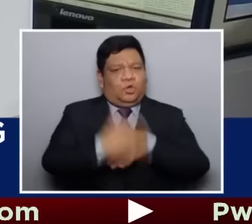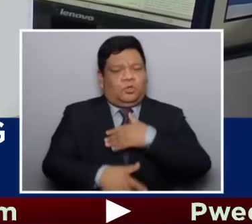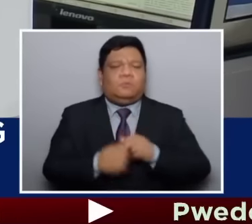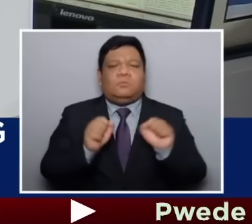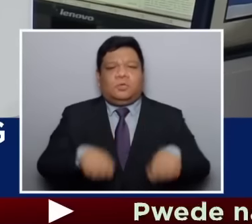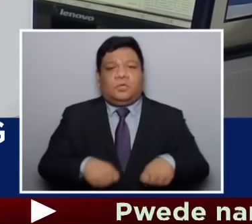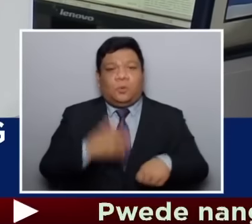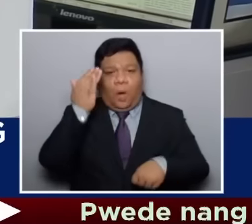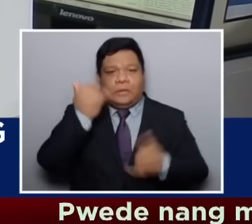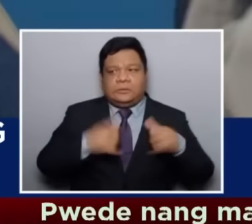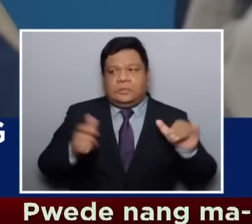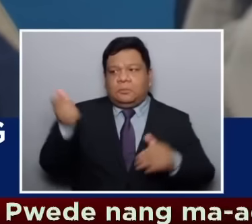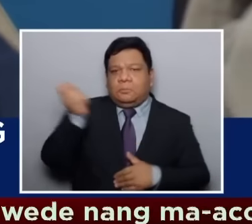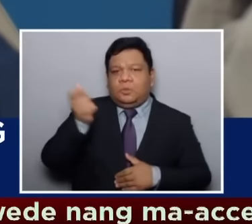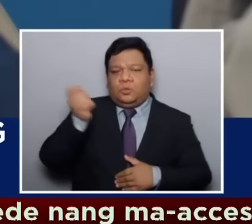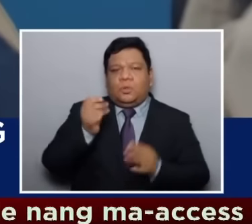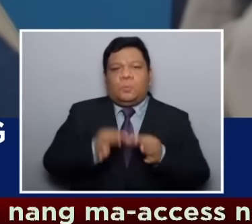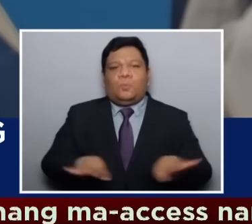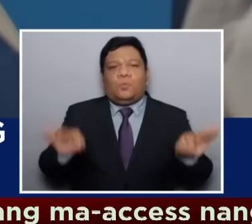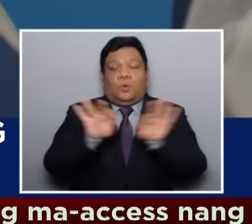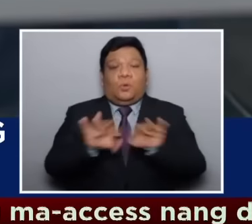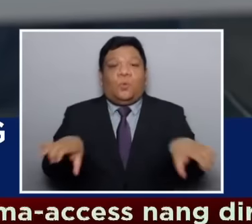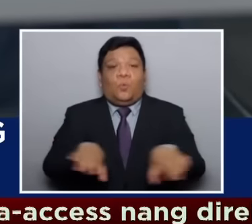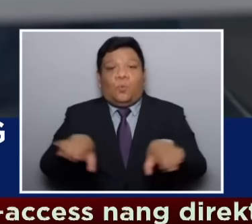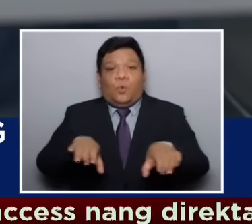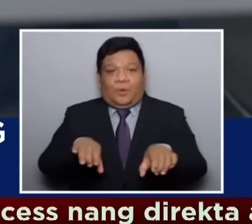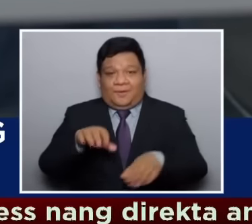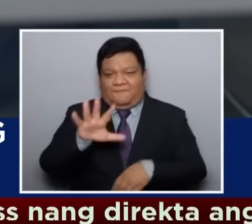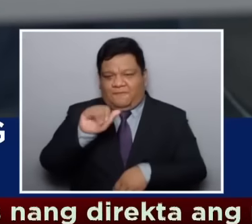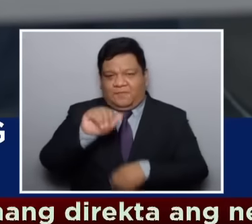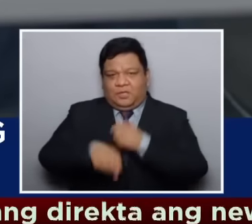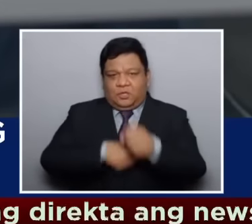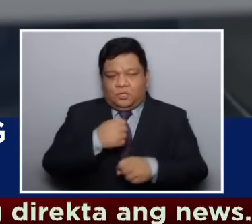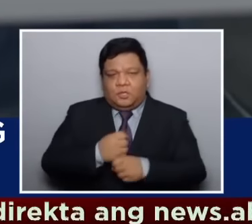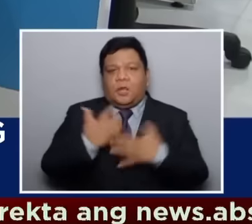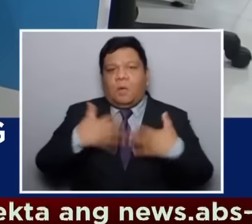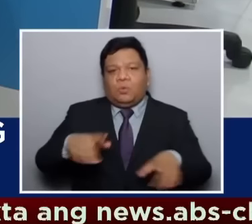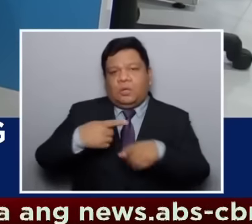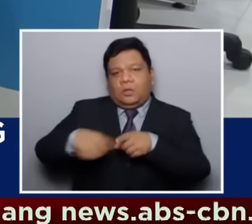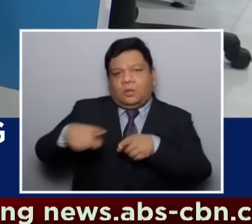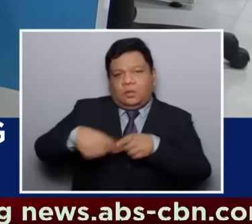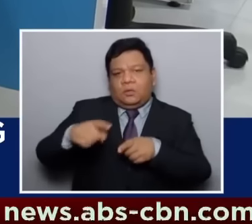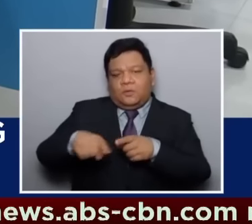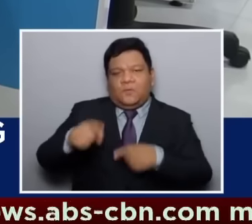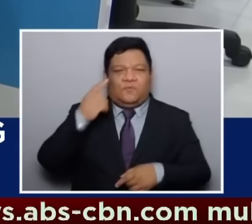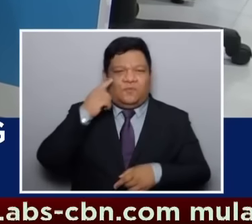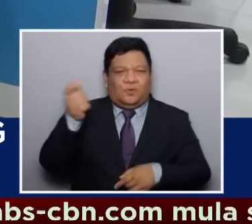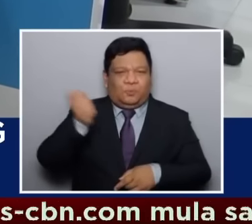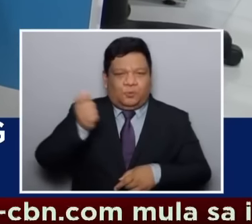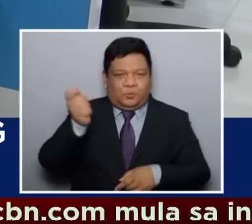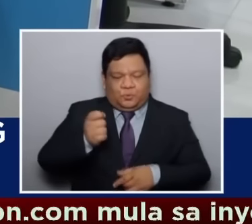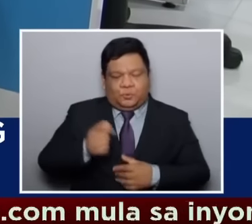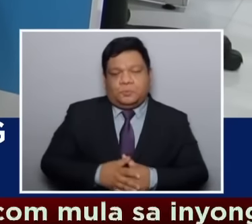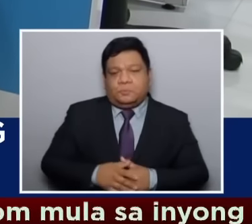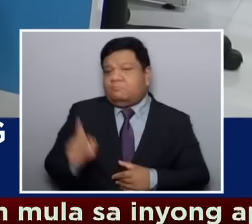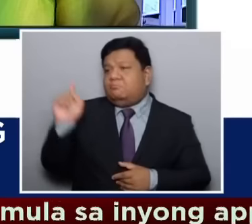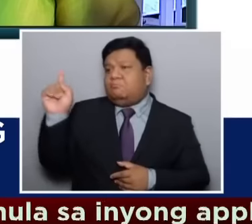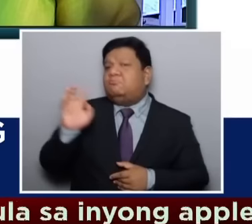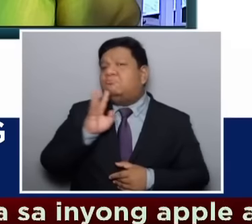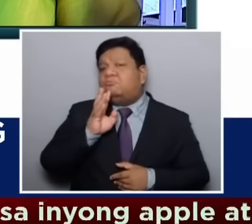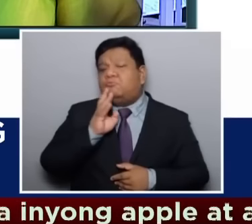pensyon basta may 15 taon sa serbisyo at nakapagbayad ng kontribusyon. Sumusuporta po kami na optional retirement at